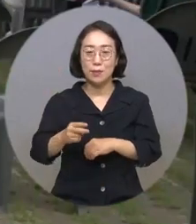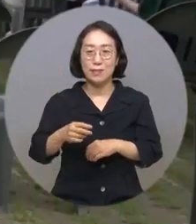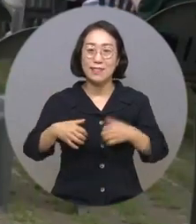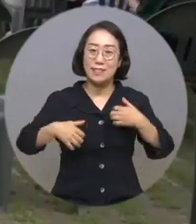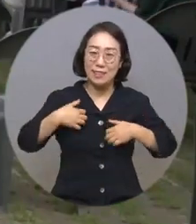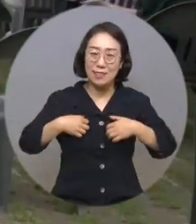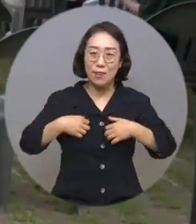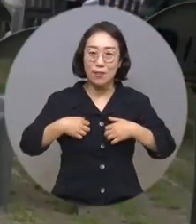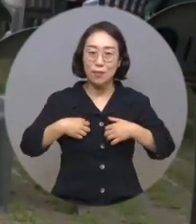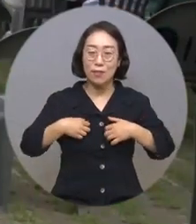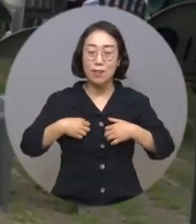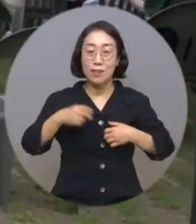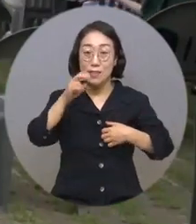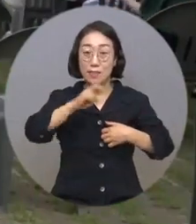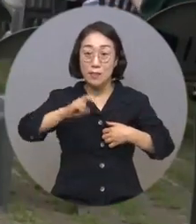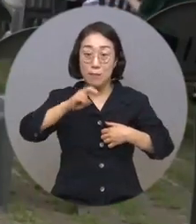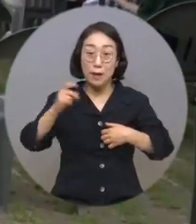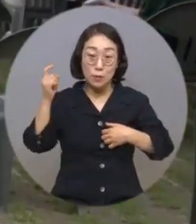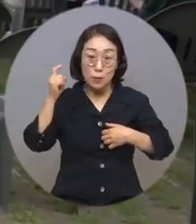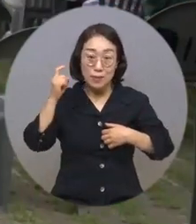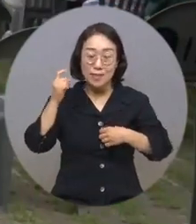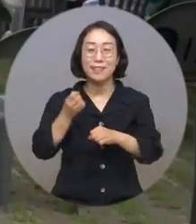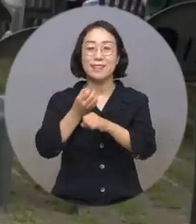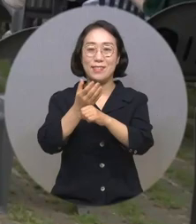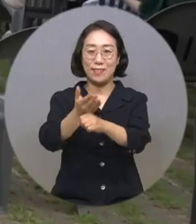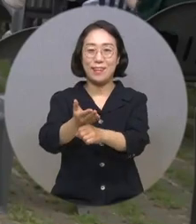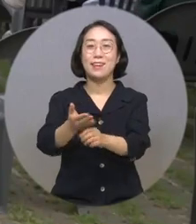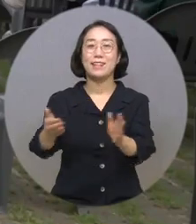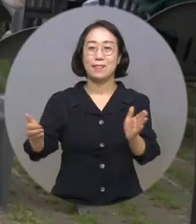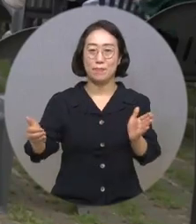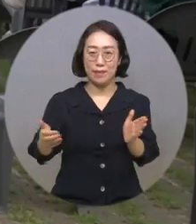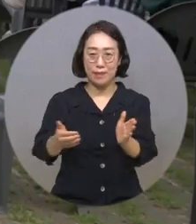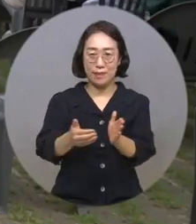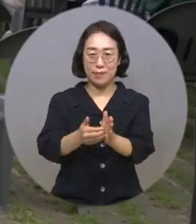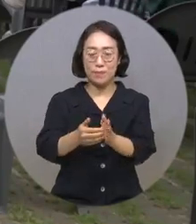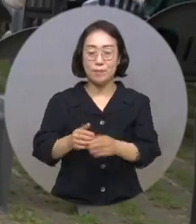신나는 공연 현장에서 복지TV 경기방송 정우선입니다.